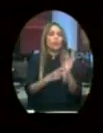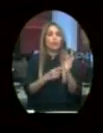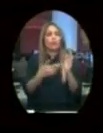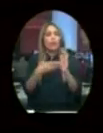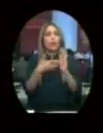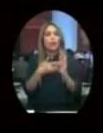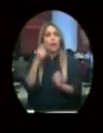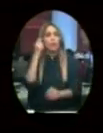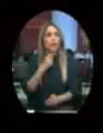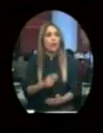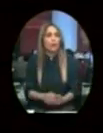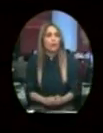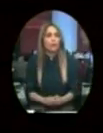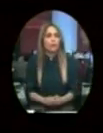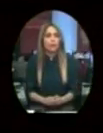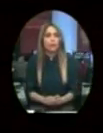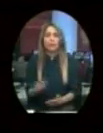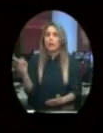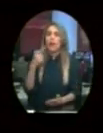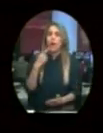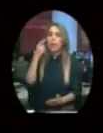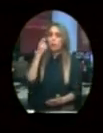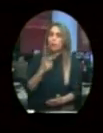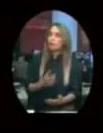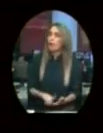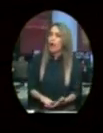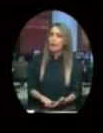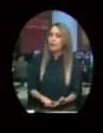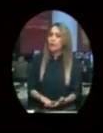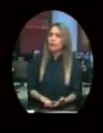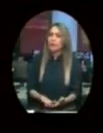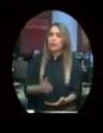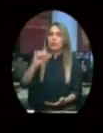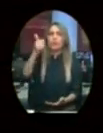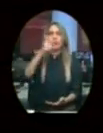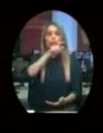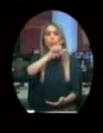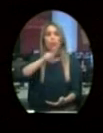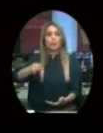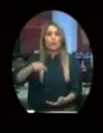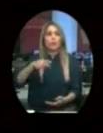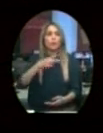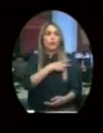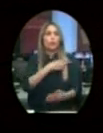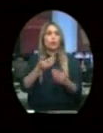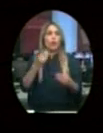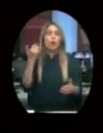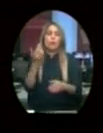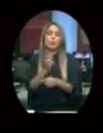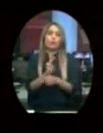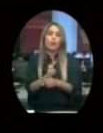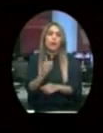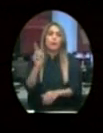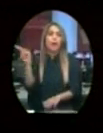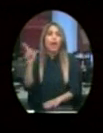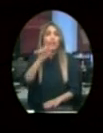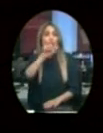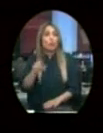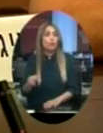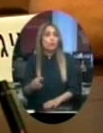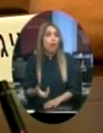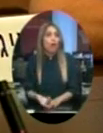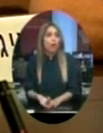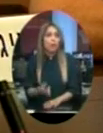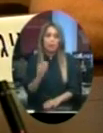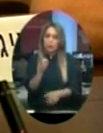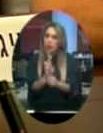כבר מושחתת. לא, אמרתי, אני אומר, תראי, פה קודם האשימו את פיקוד העורף בשקרים. יש לי מקום לחשוב. אני אומר, היזהרו